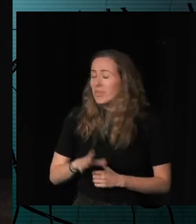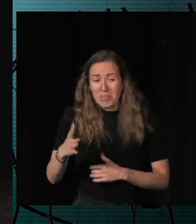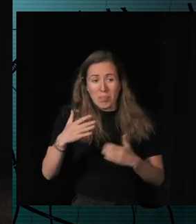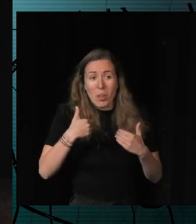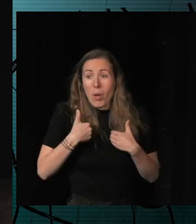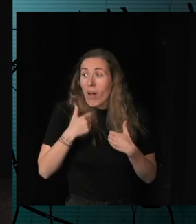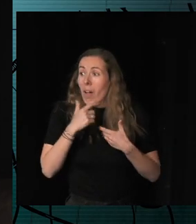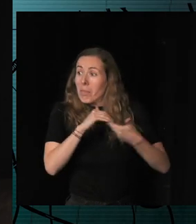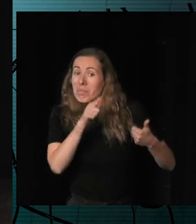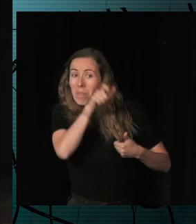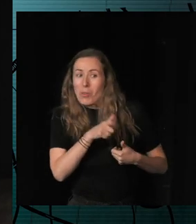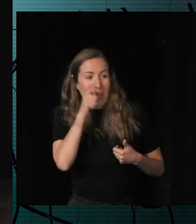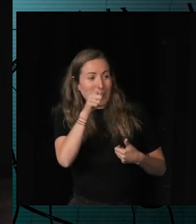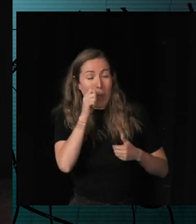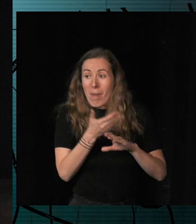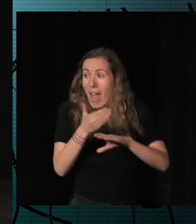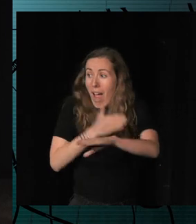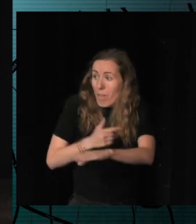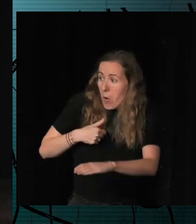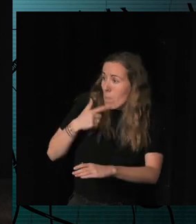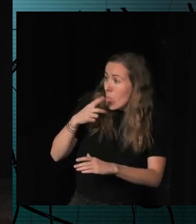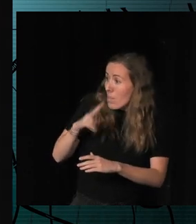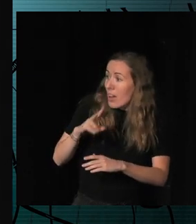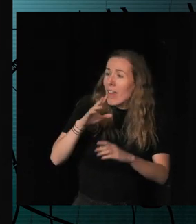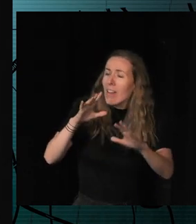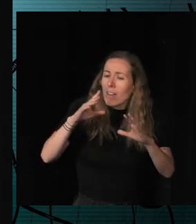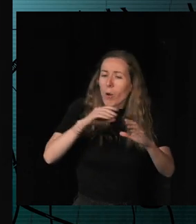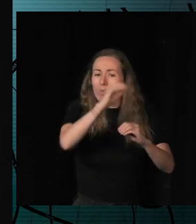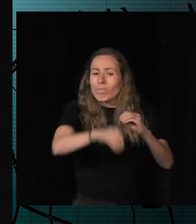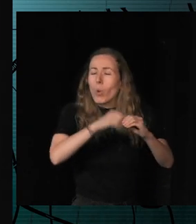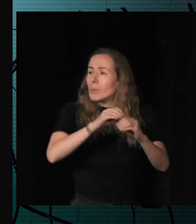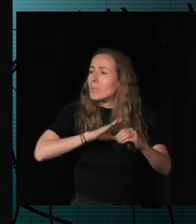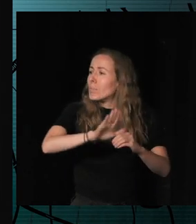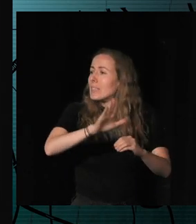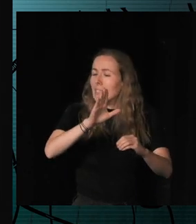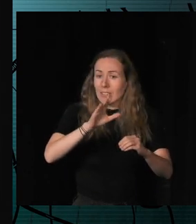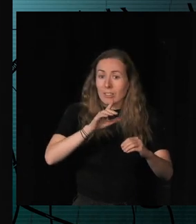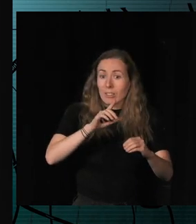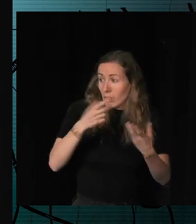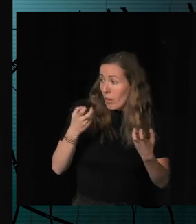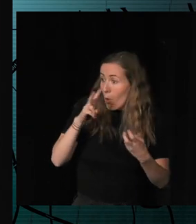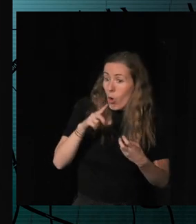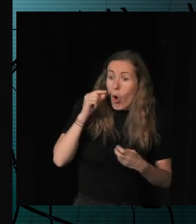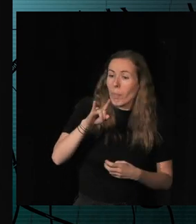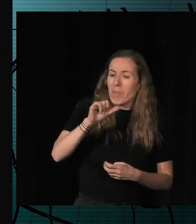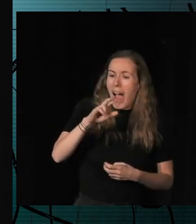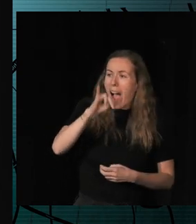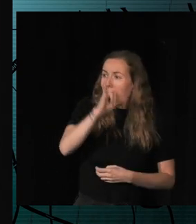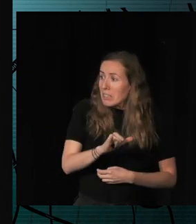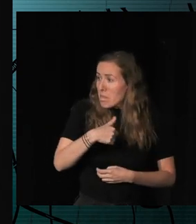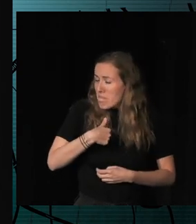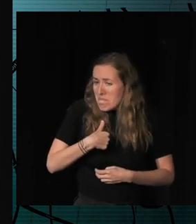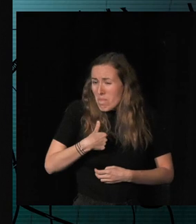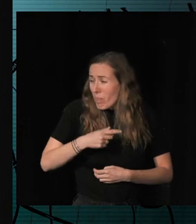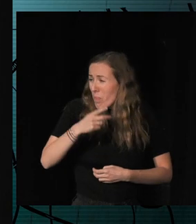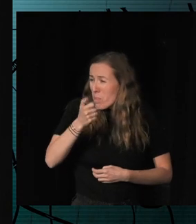la question moi j'ai du coup j'ai du mal à à me projeter justement dans l'univers silent Hal où le personnage principal est un homme malgré toutes les scènes que j'ai vu du premier jeu parce qu'en fait je